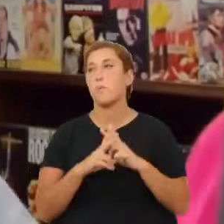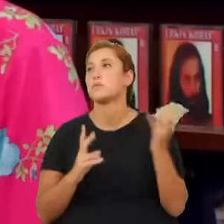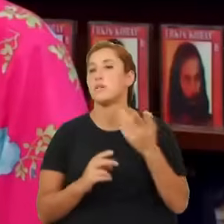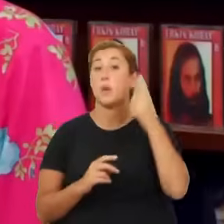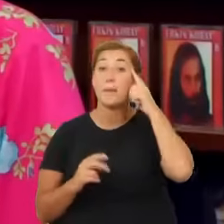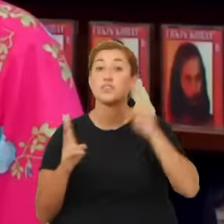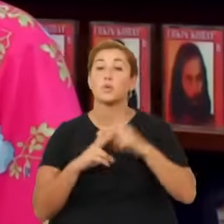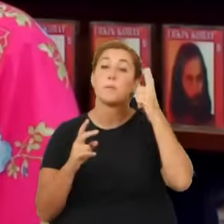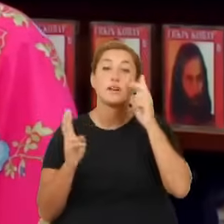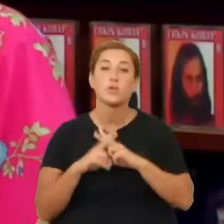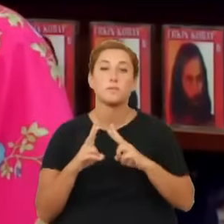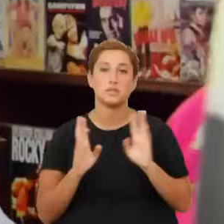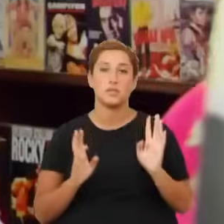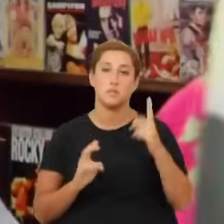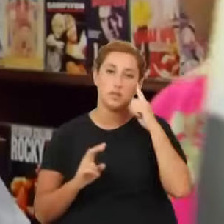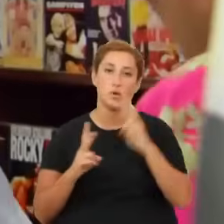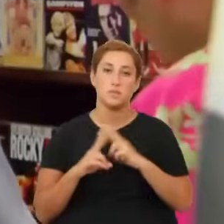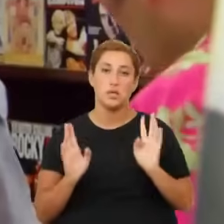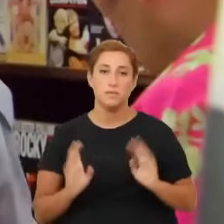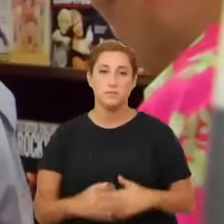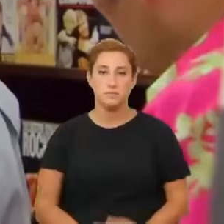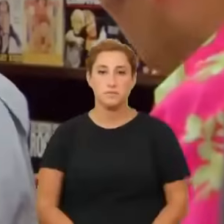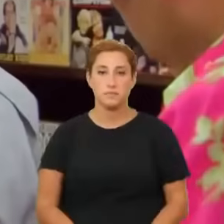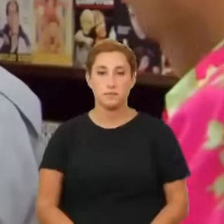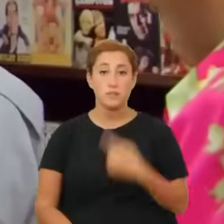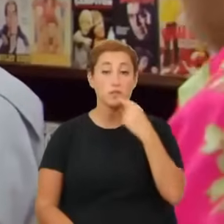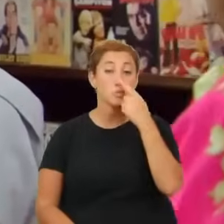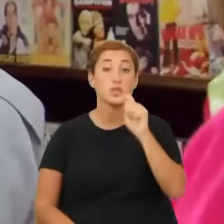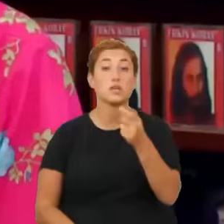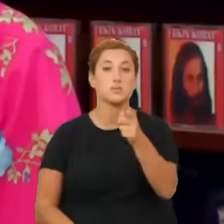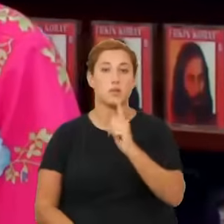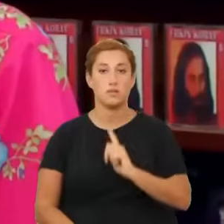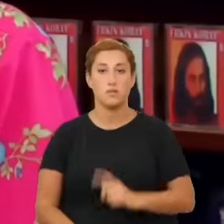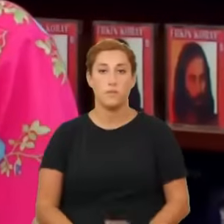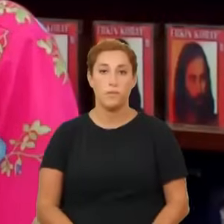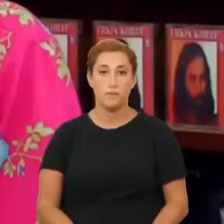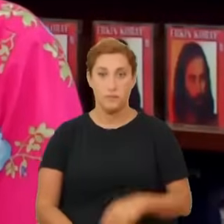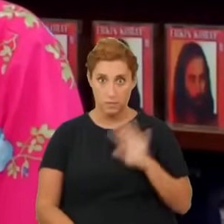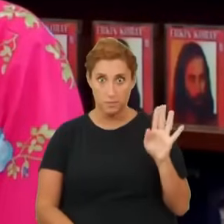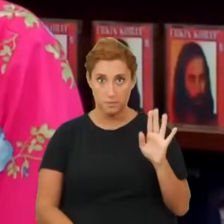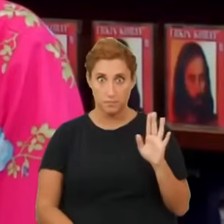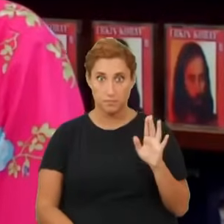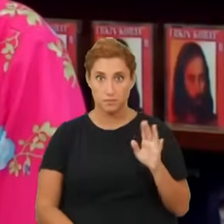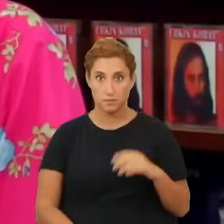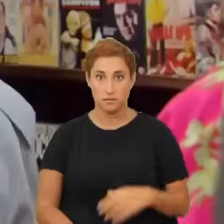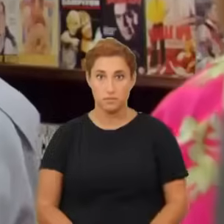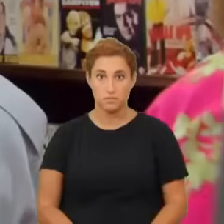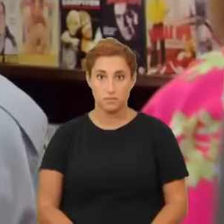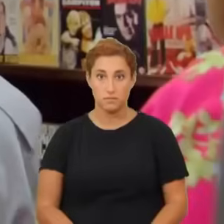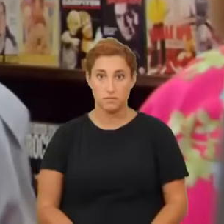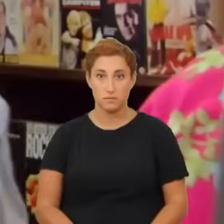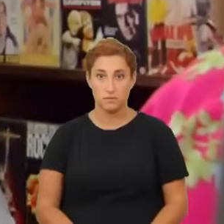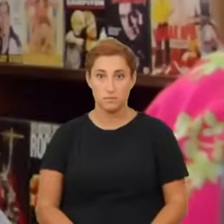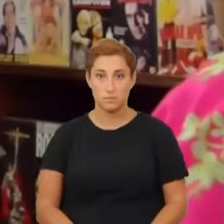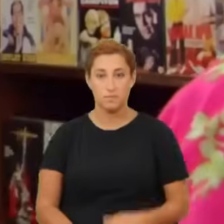hala komiserim. Başkomiserim. Başkomiserim. Ağzını burnunu kırarım senin. Tamam mı? Tamam.